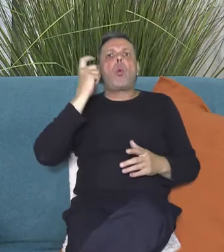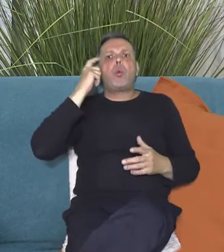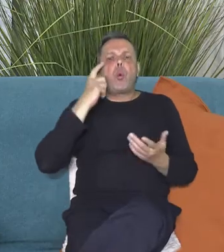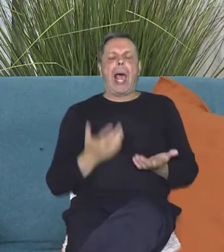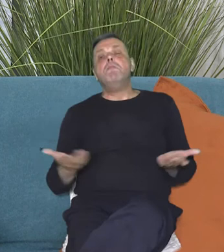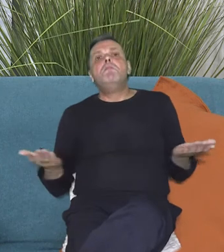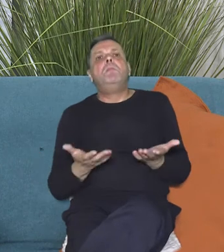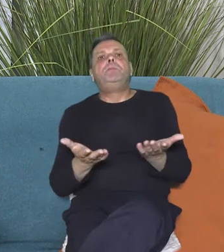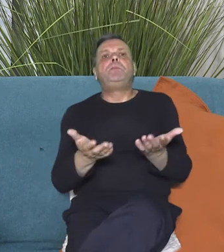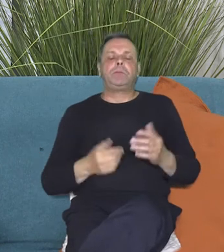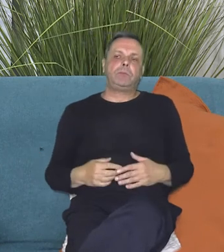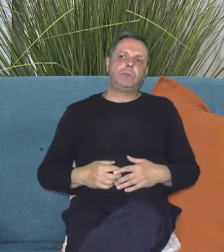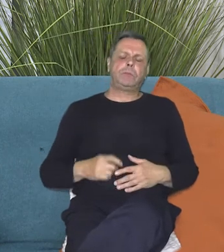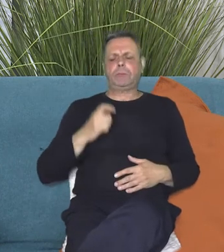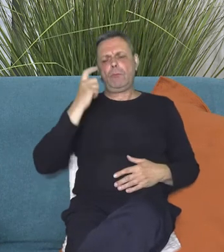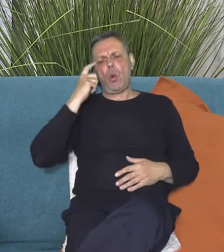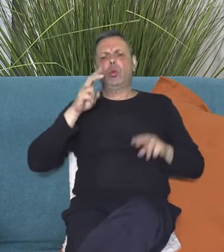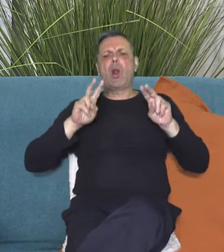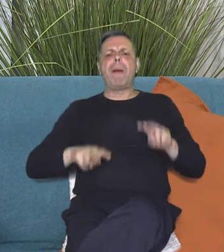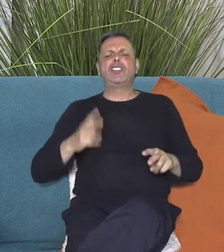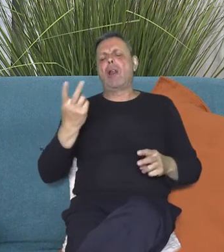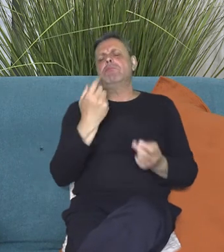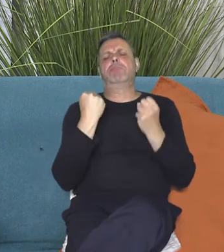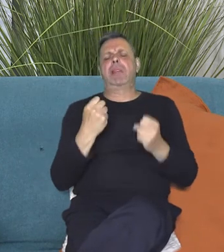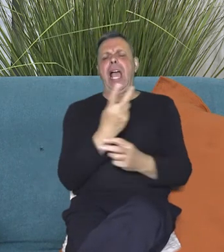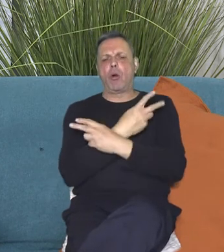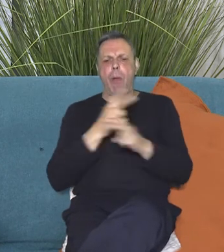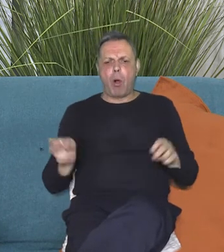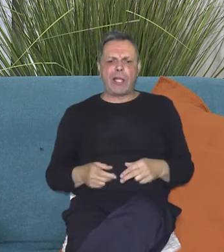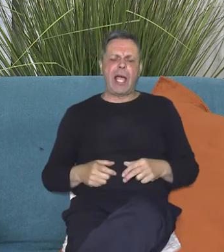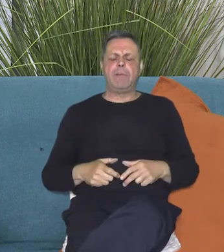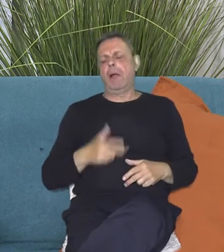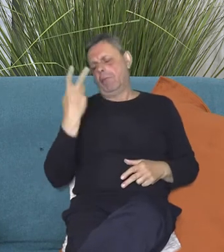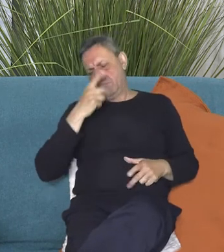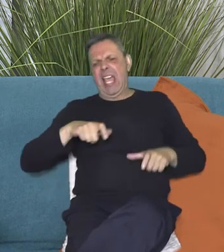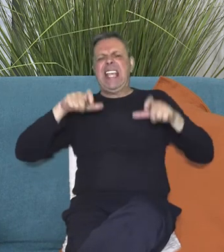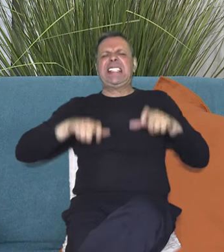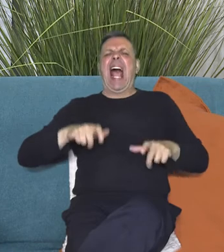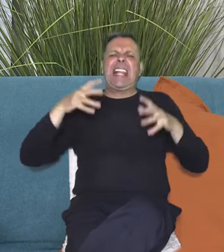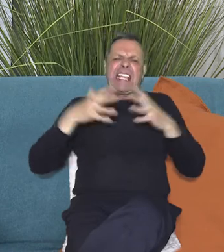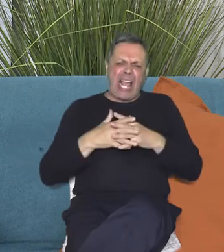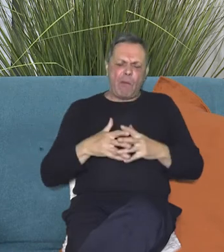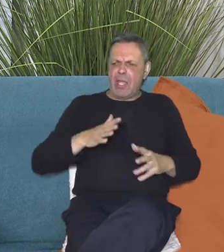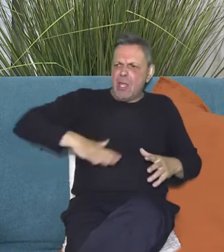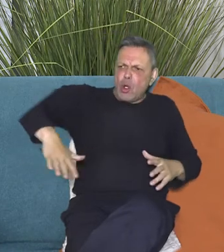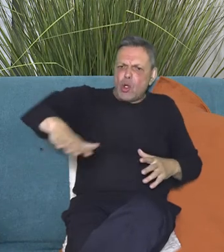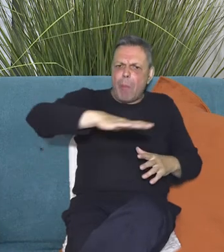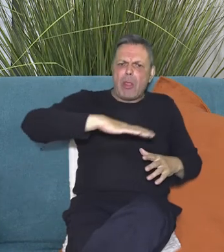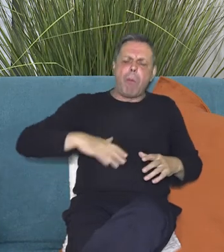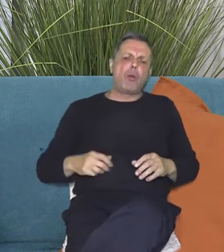Pa, kada je u pitanju kulturna baština, ona je veoma bogata. Prije svega stari gradovi. Stari gradovi,